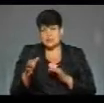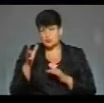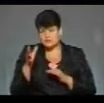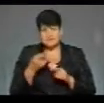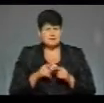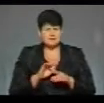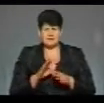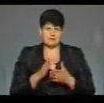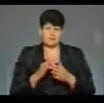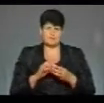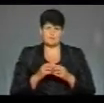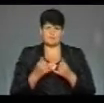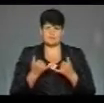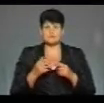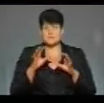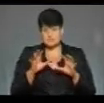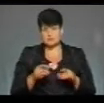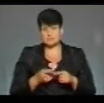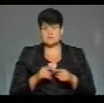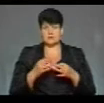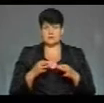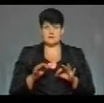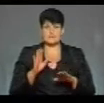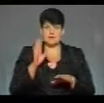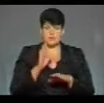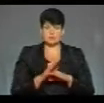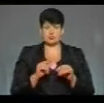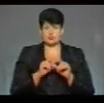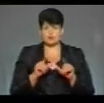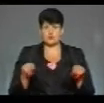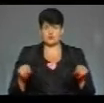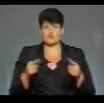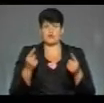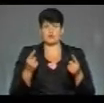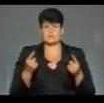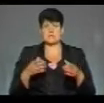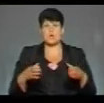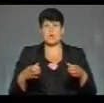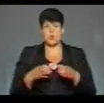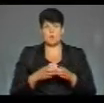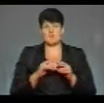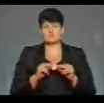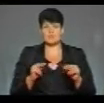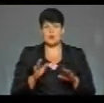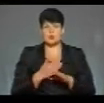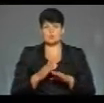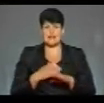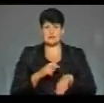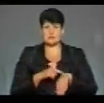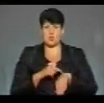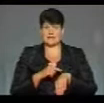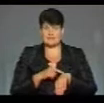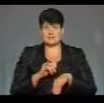не є проблема зараз. Тим більше закон це дозволяє. Наказом по школі створюється певна група вчителів, розподіляються години, і